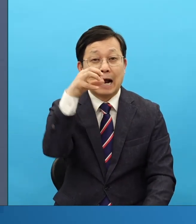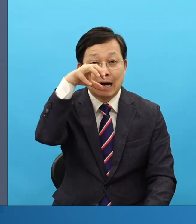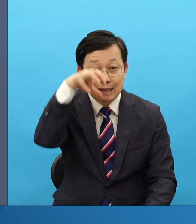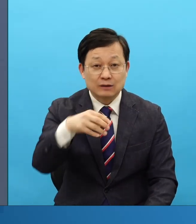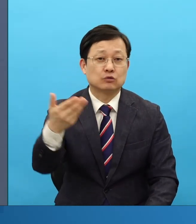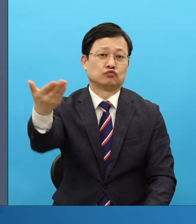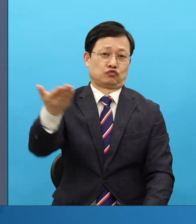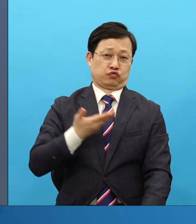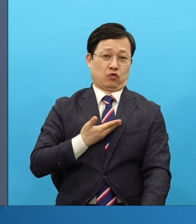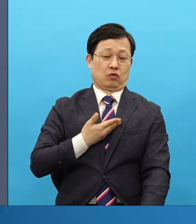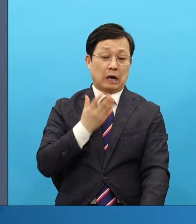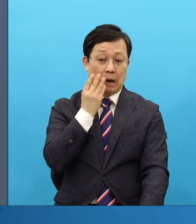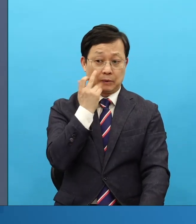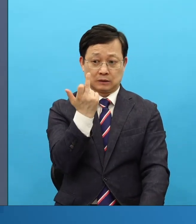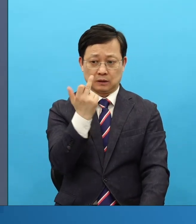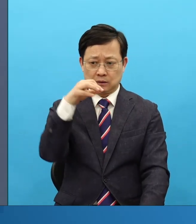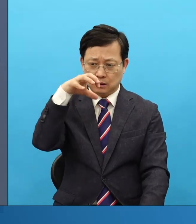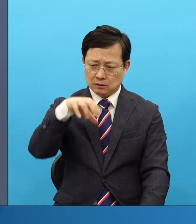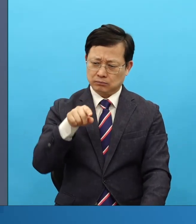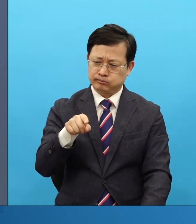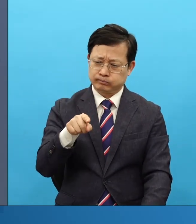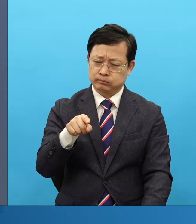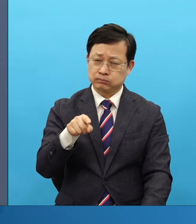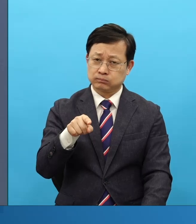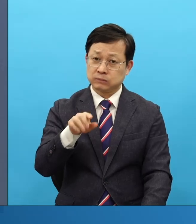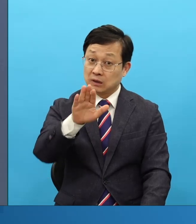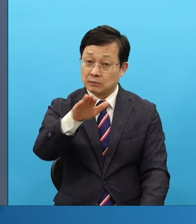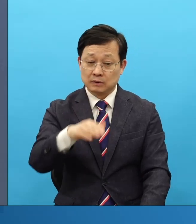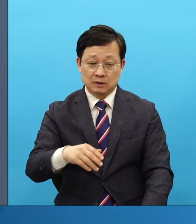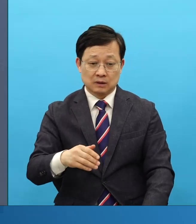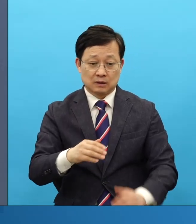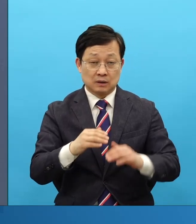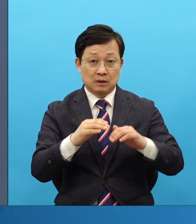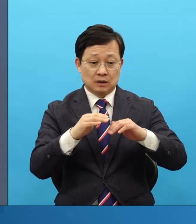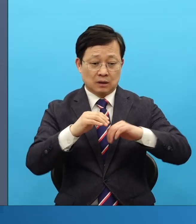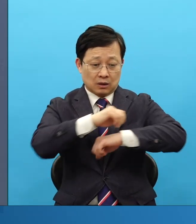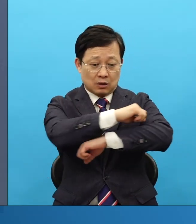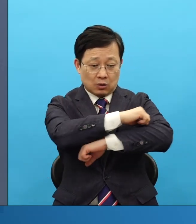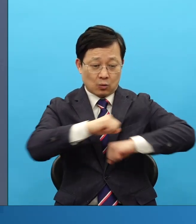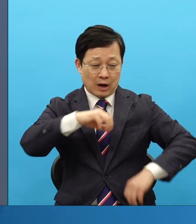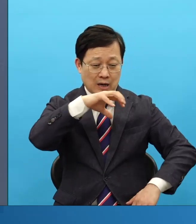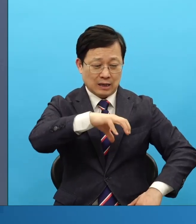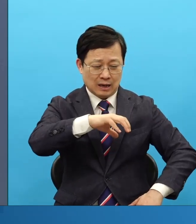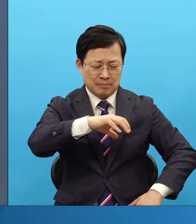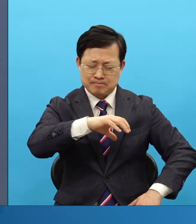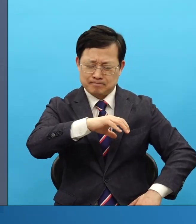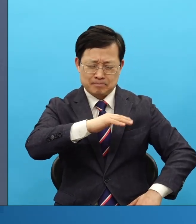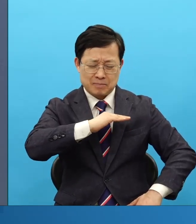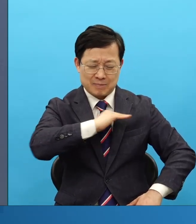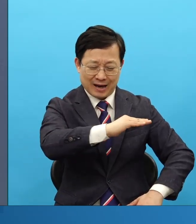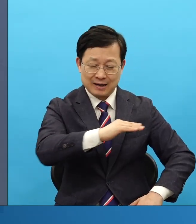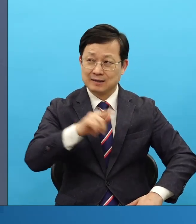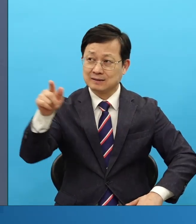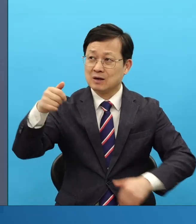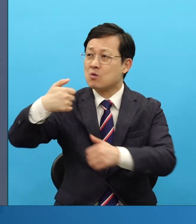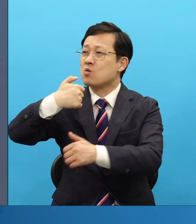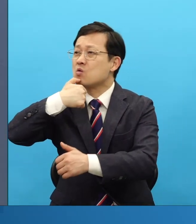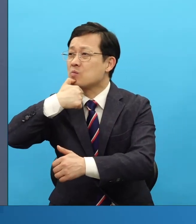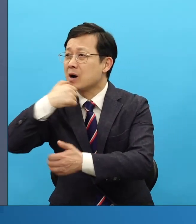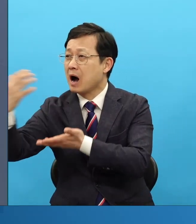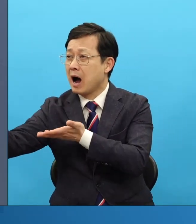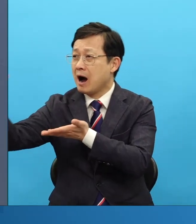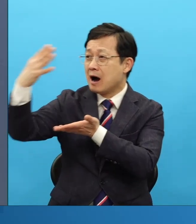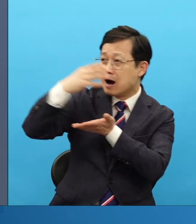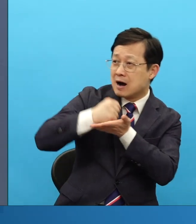Olives. 이때는 뭐죠? What is this? 광야보다 더 큰 로마에 속국돼 있을 때. It was a time